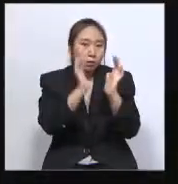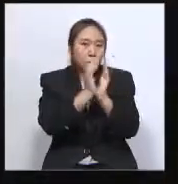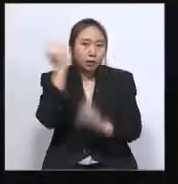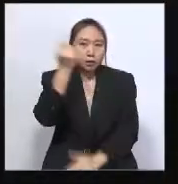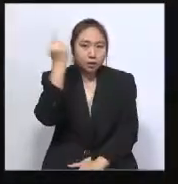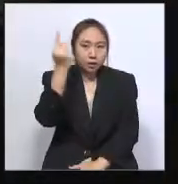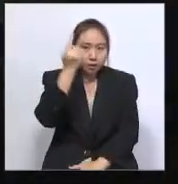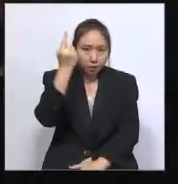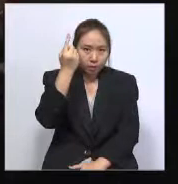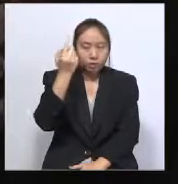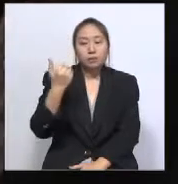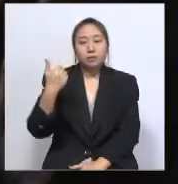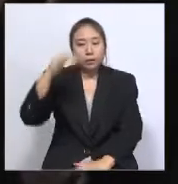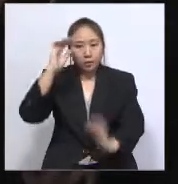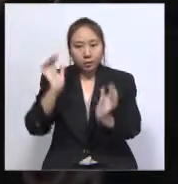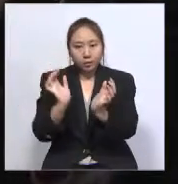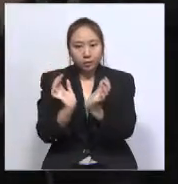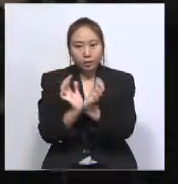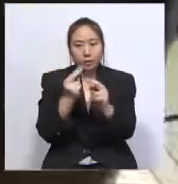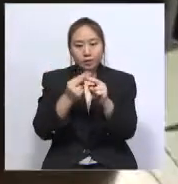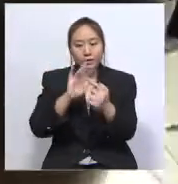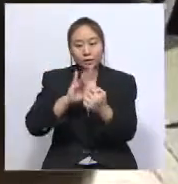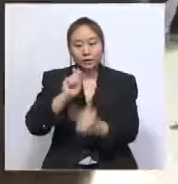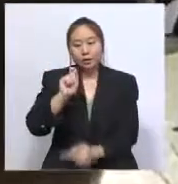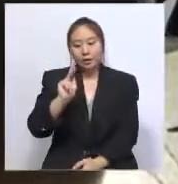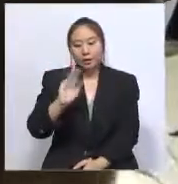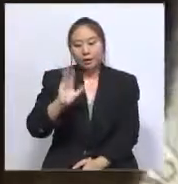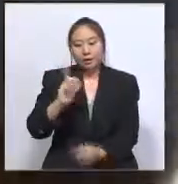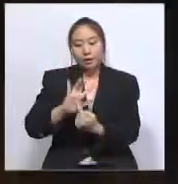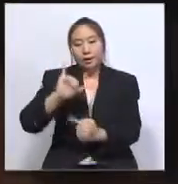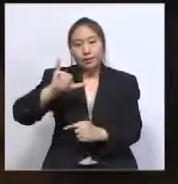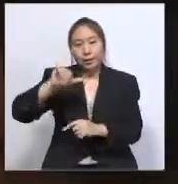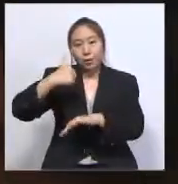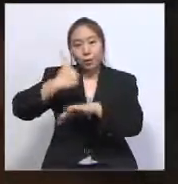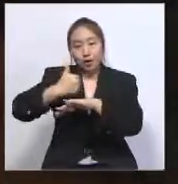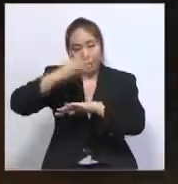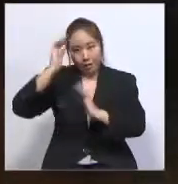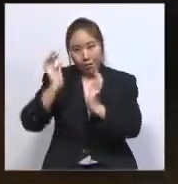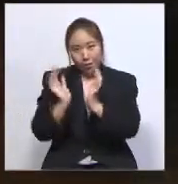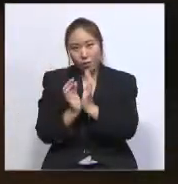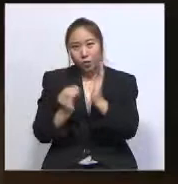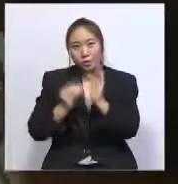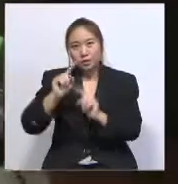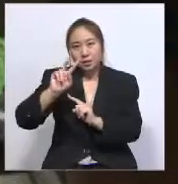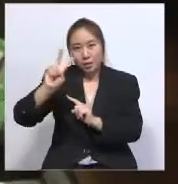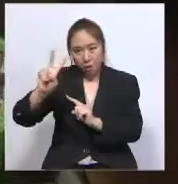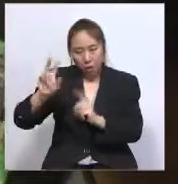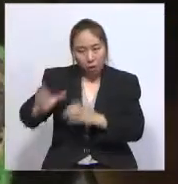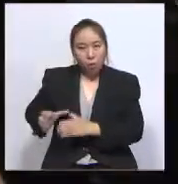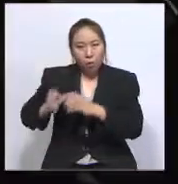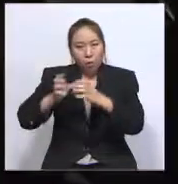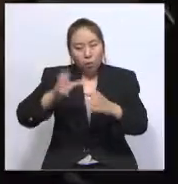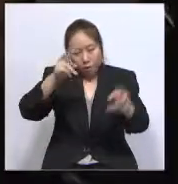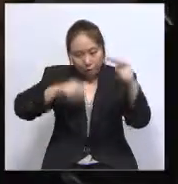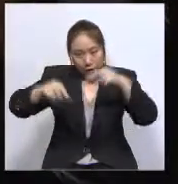รวจท่องเที่ยวพร้อมด้วยพลตำรวจตรีเอกชัยบุญวิสุทธิ์ผู้บังคับการตำรวจนครบาล2นำกำลังเข้าไปตรวจ